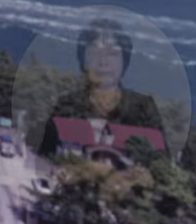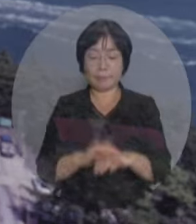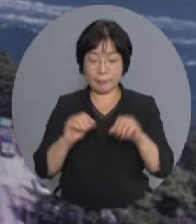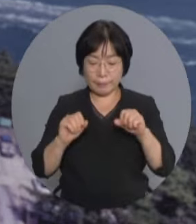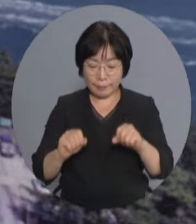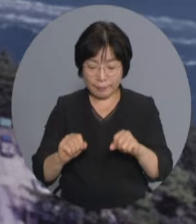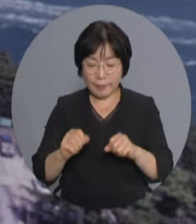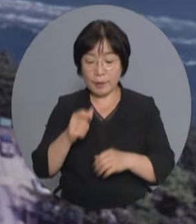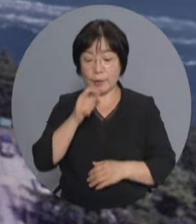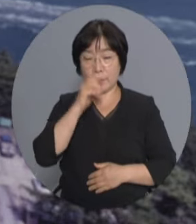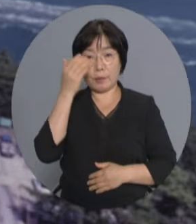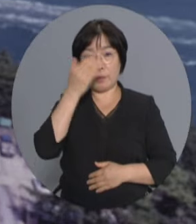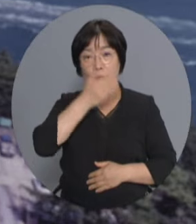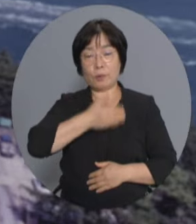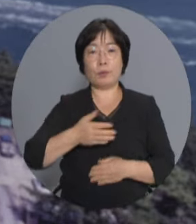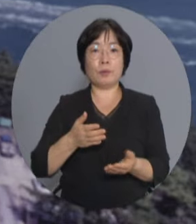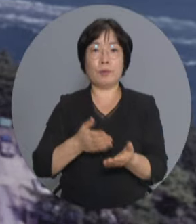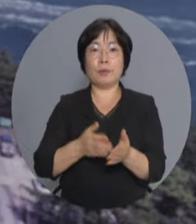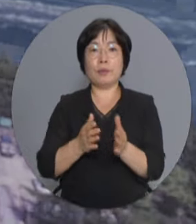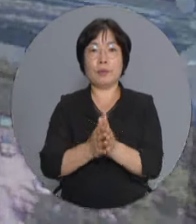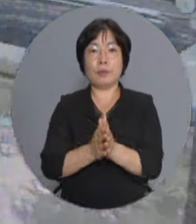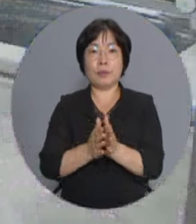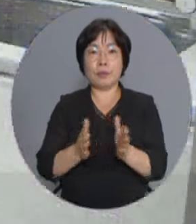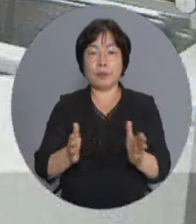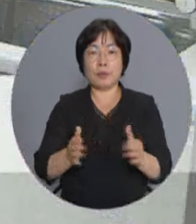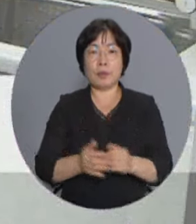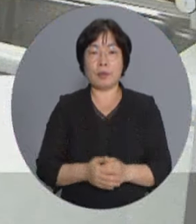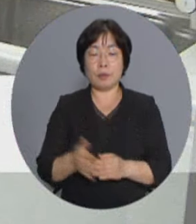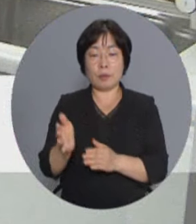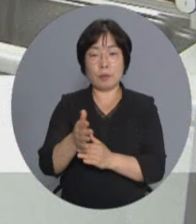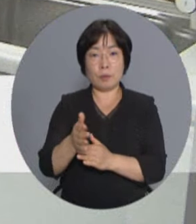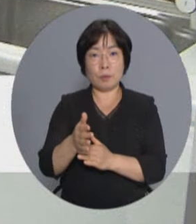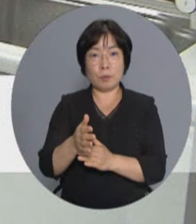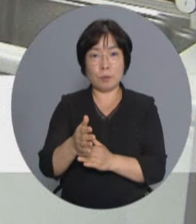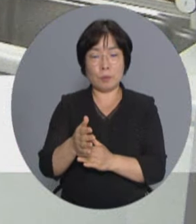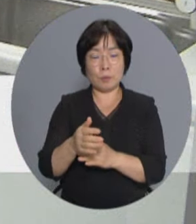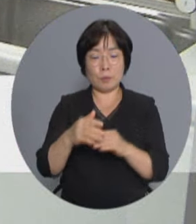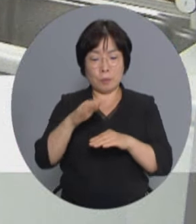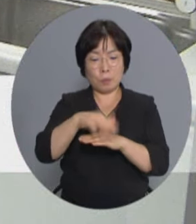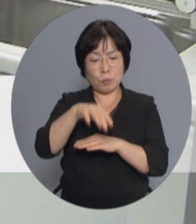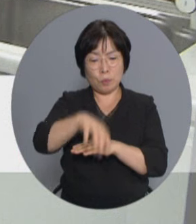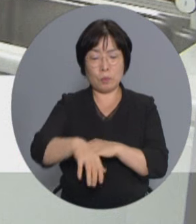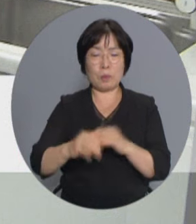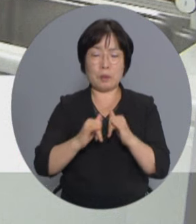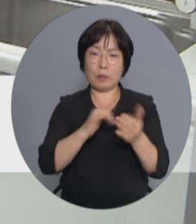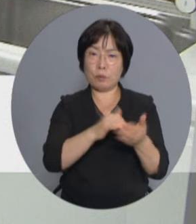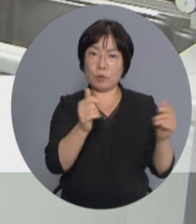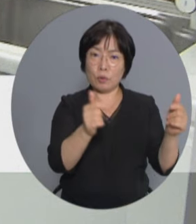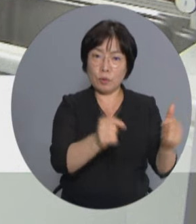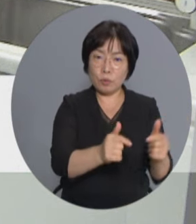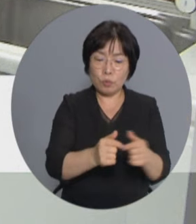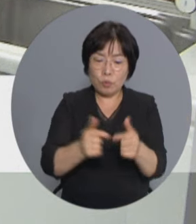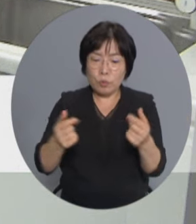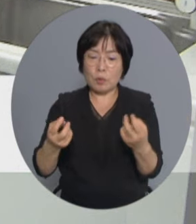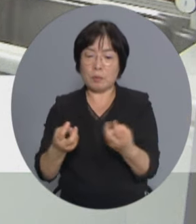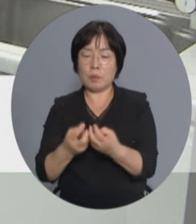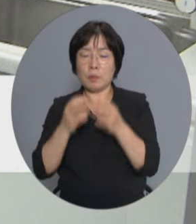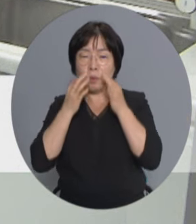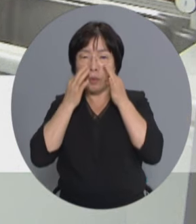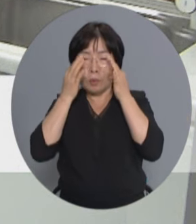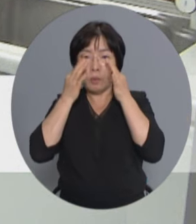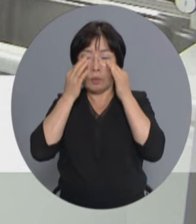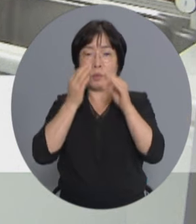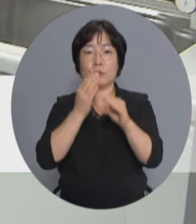여러분 안녕하십니까. 여수 MBC 뉴스데스크입니다. 인구 소멸 위기에 놓인 농촌은 인구를 늘리기 위해 안간 힘을